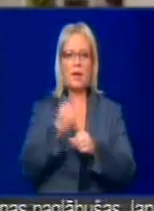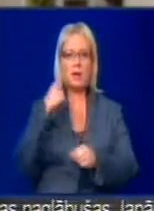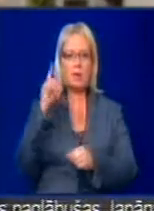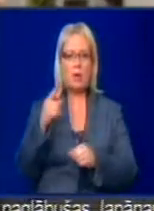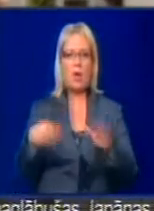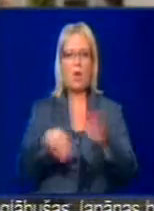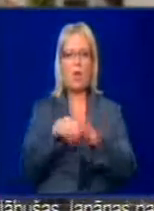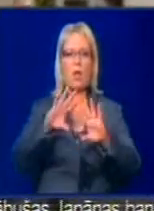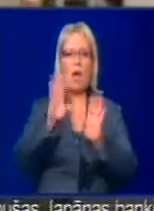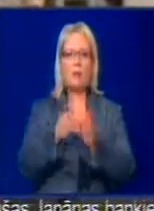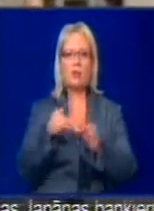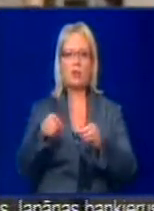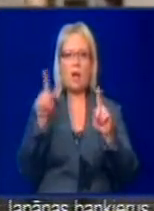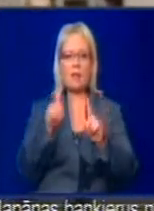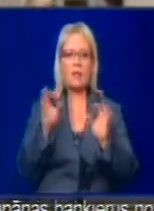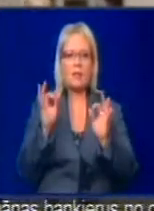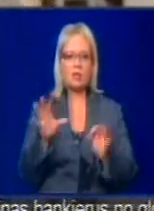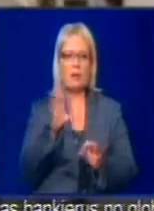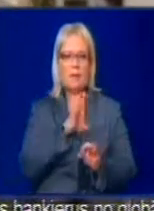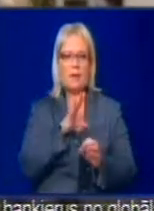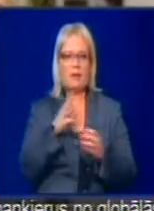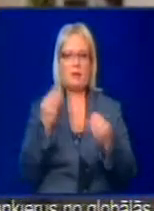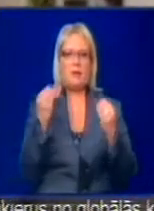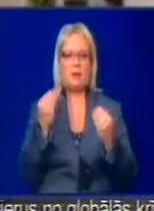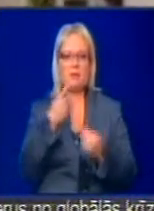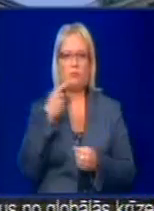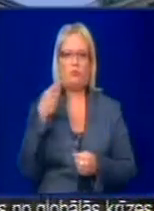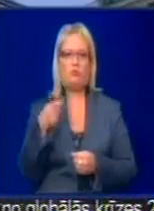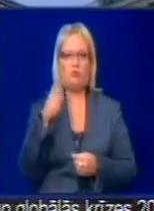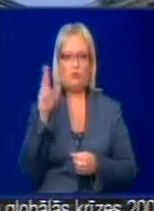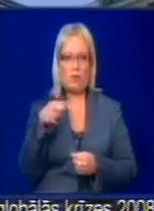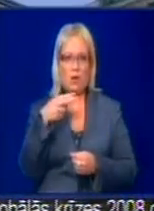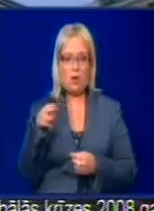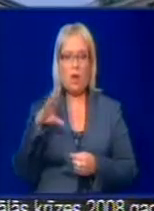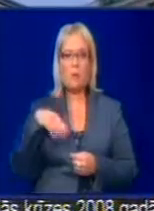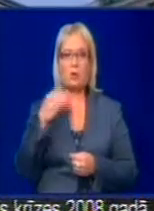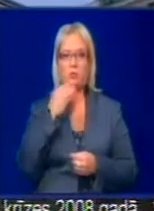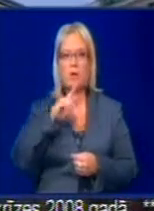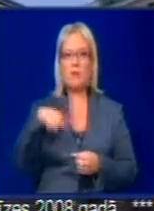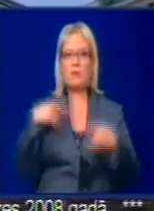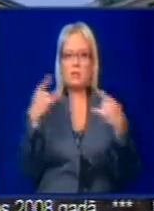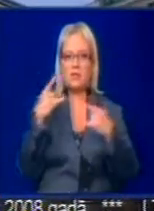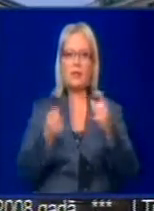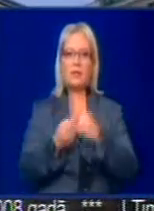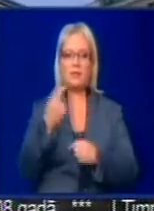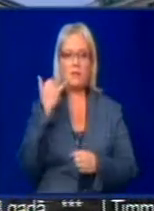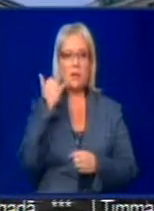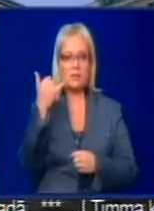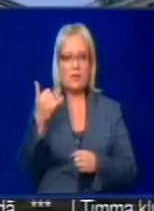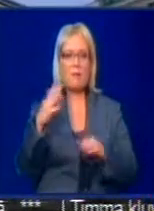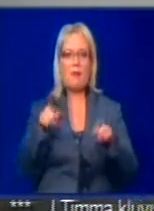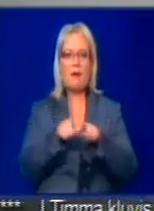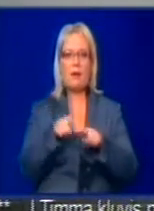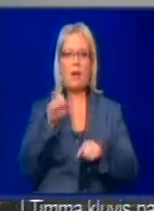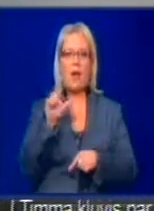ka kukuļa apmērs šajā lietā bijis patiesi iespaidīgs – 100 000 eiro. Pēcpusdienā Latvijas televīzija tomēr izdevās viņu sazvanīt, bet arī